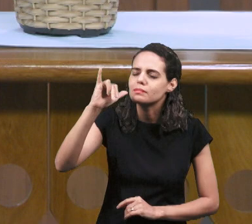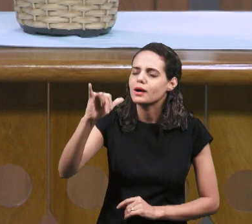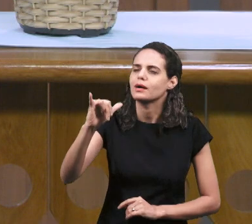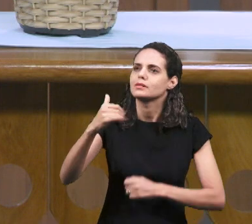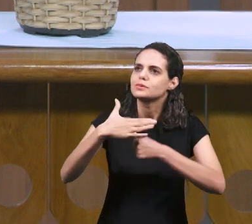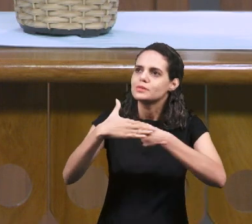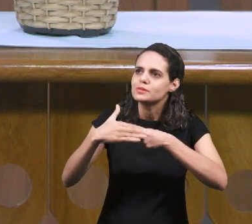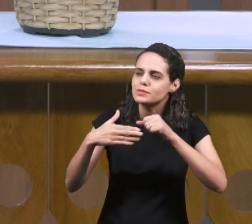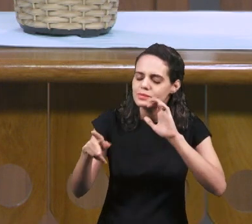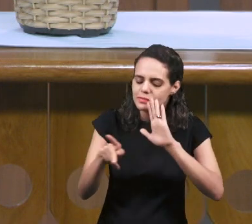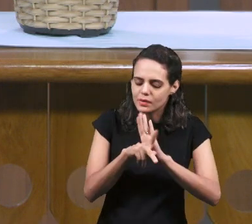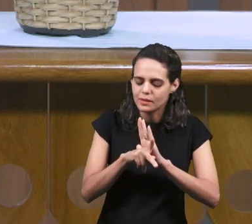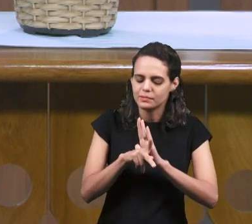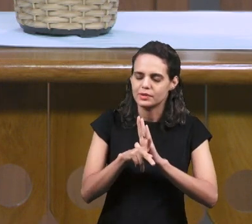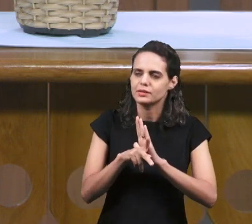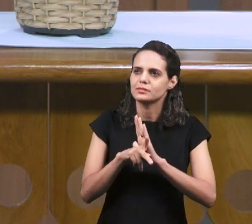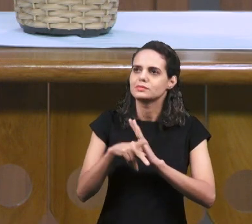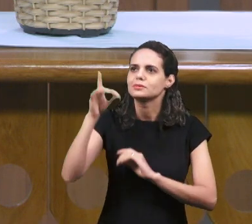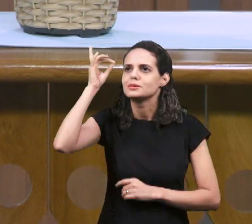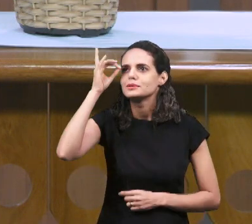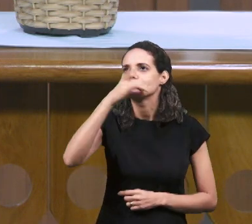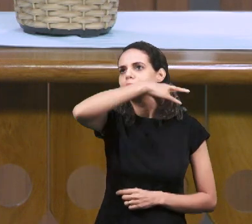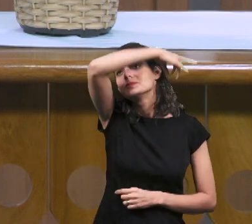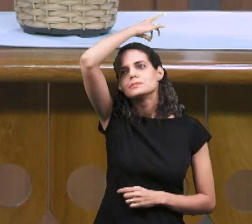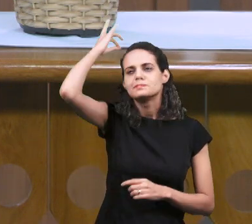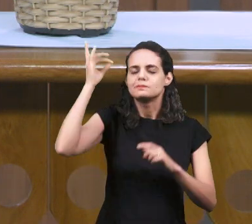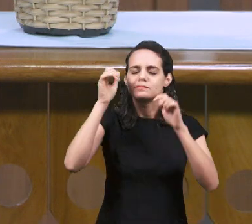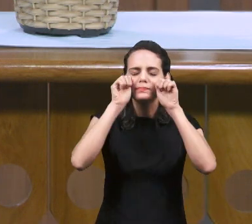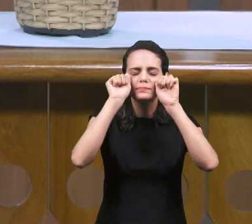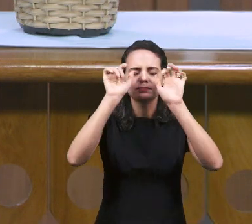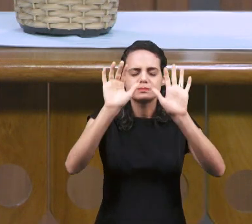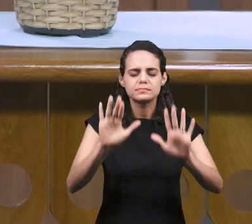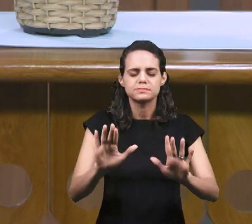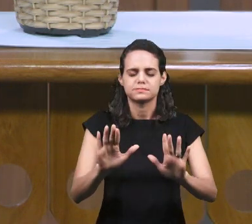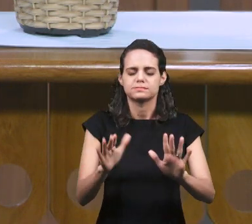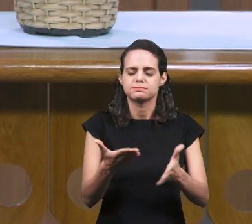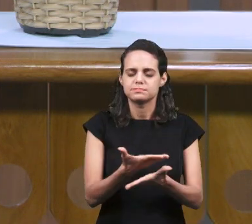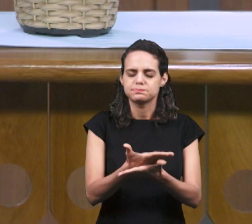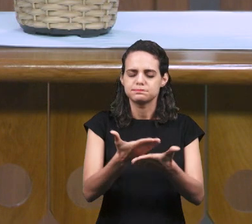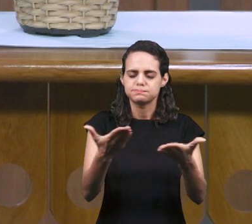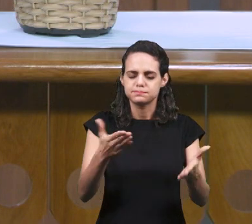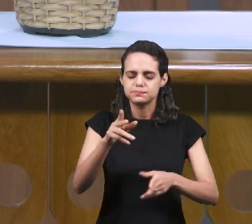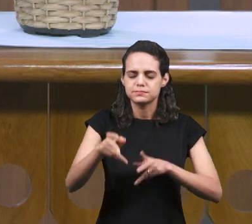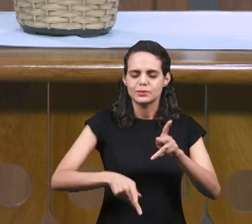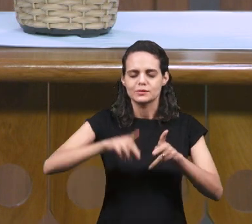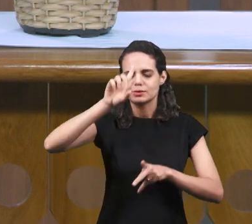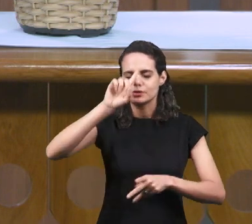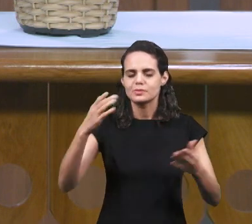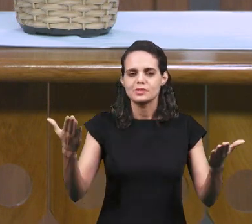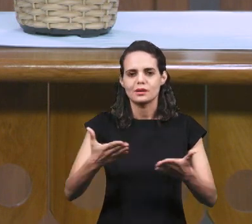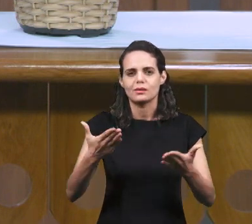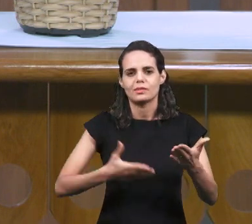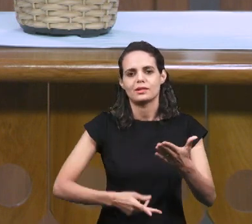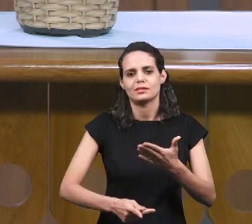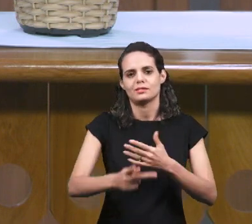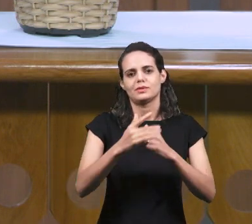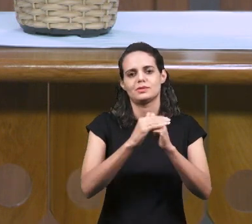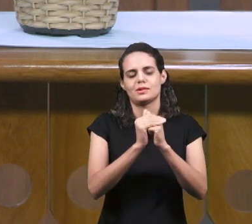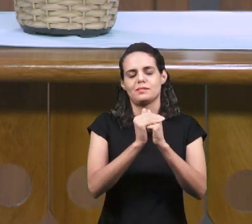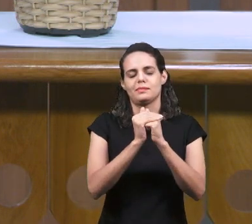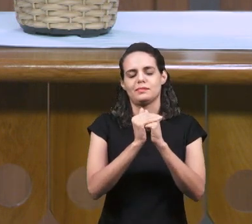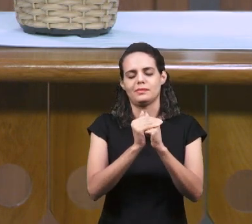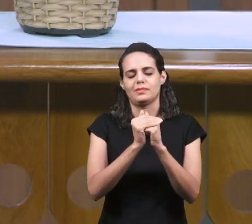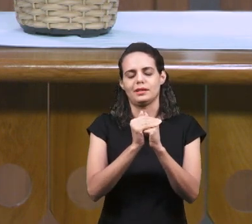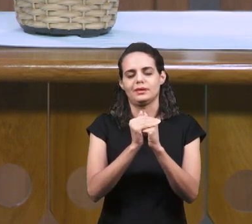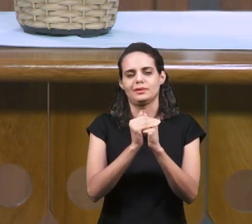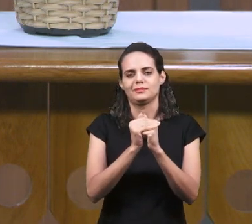sainte et éternelle consolation du Saint-Esprit, repose sur vous, frères, sur tout le peuple de Dieu, et puis maintenant, amen.